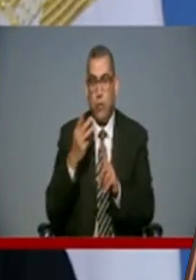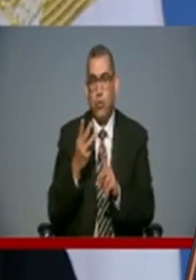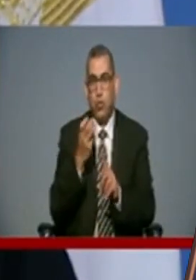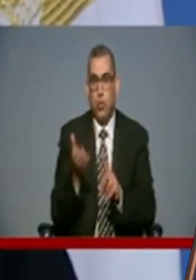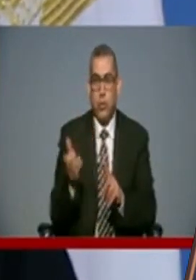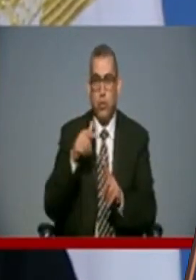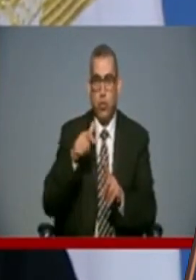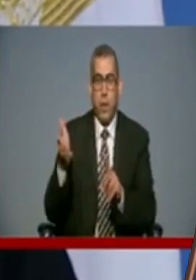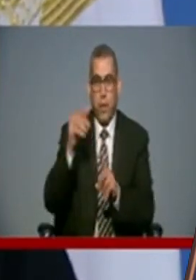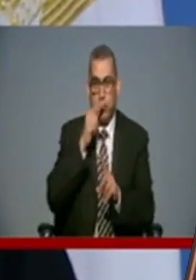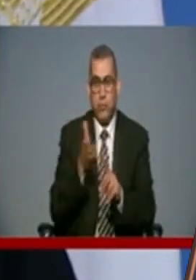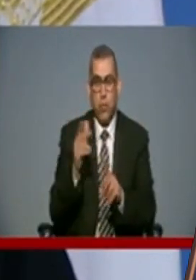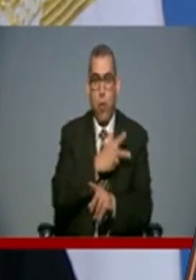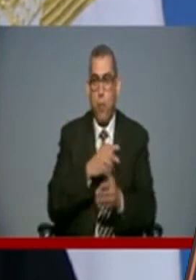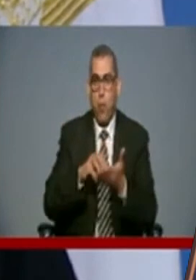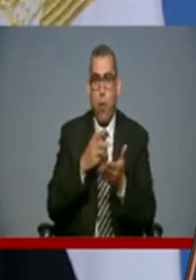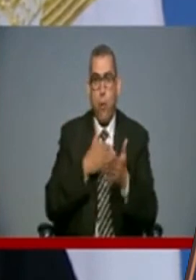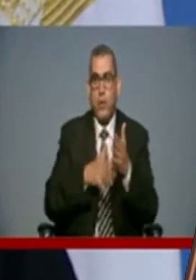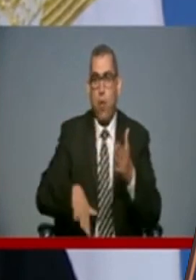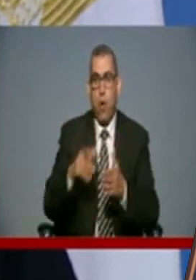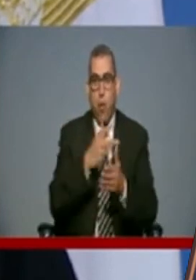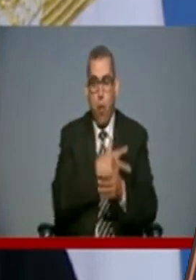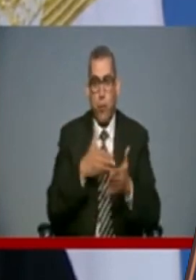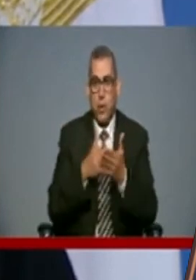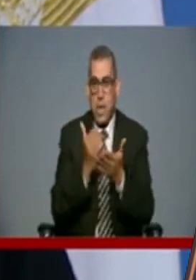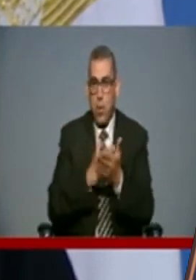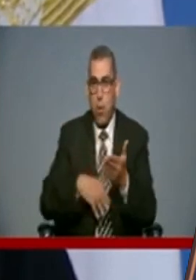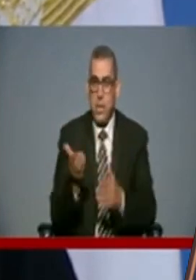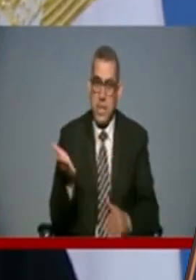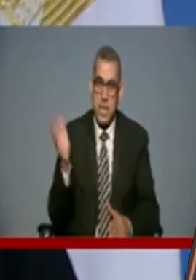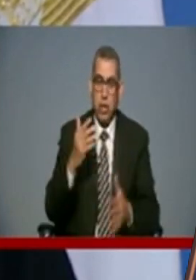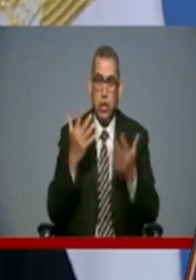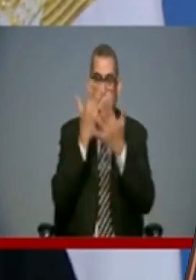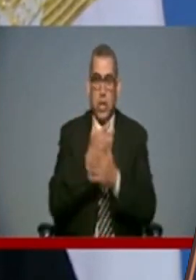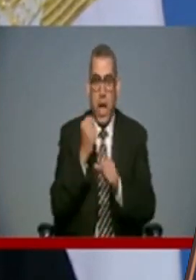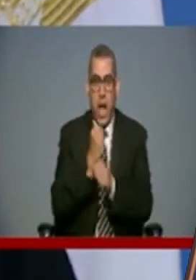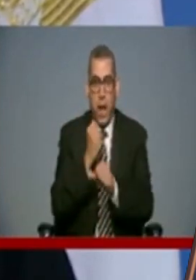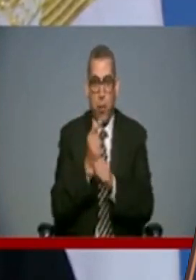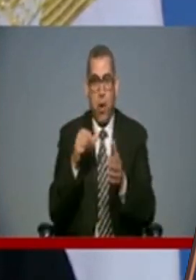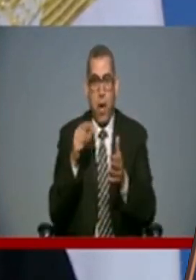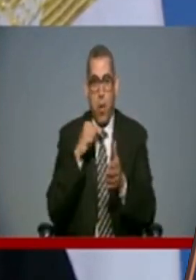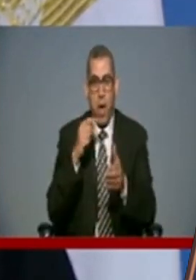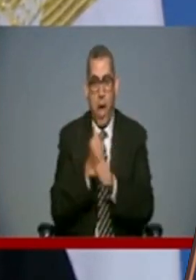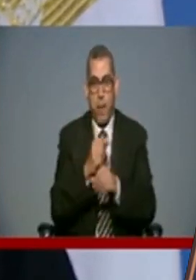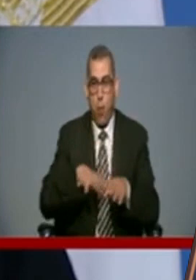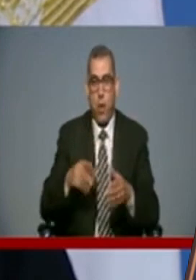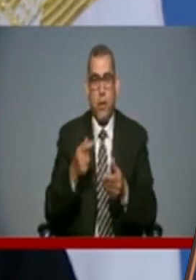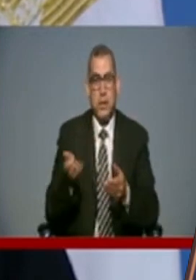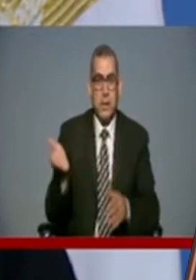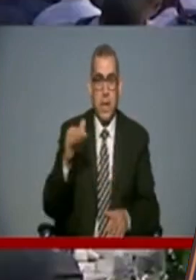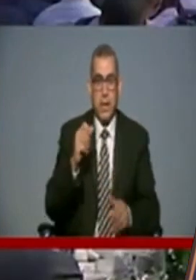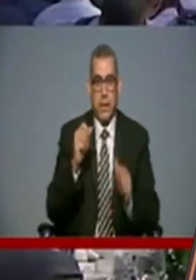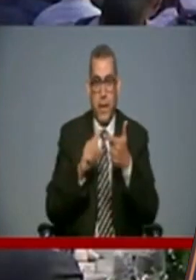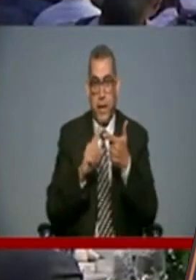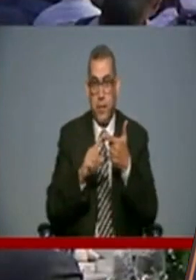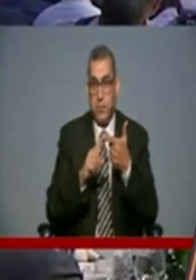الشاملة والمستدامة وكل محاولات الإصلاح سواء كانت اقتصادية أو اجتماعية أو سياسية. هو الشغل